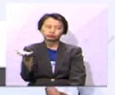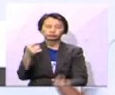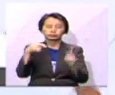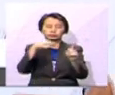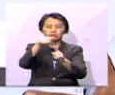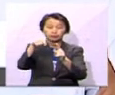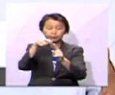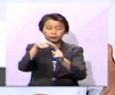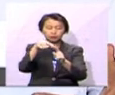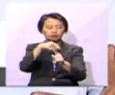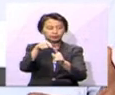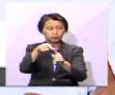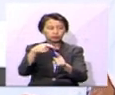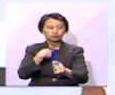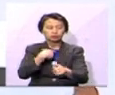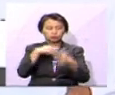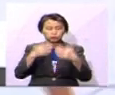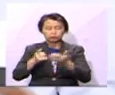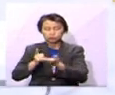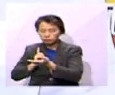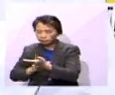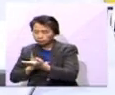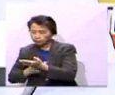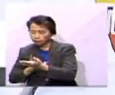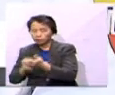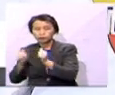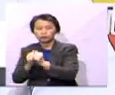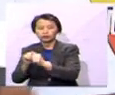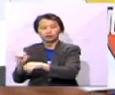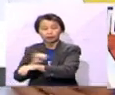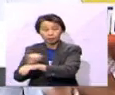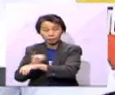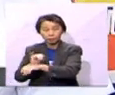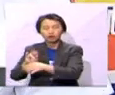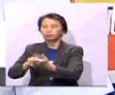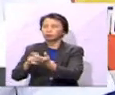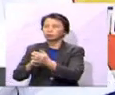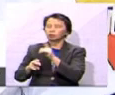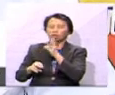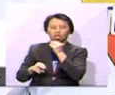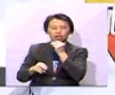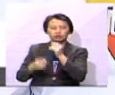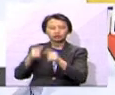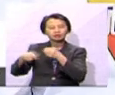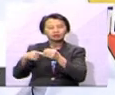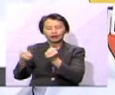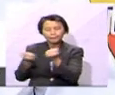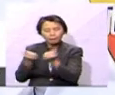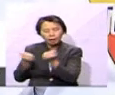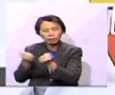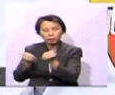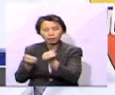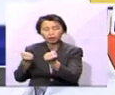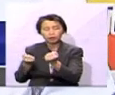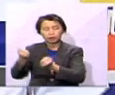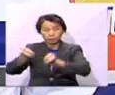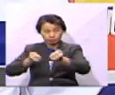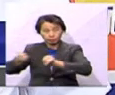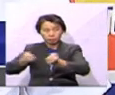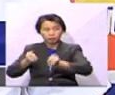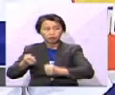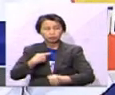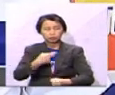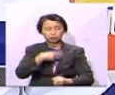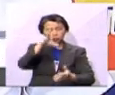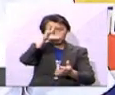apabila kita telah berbincang dengan industri, maksudnya institut mandu, maka kita